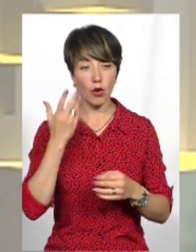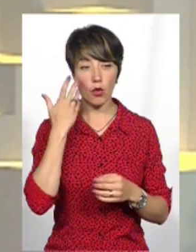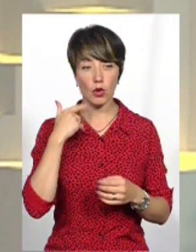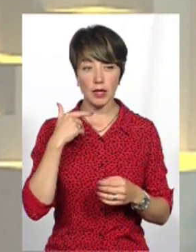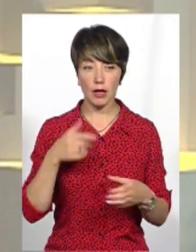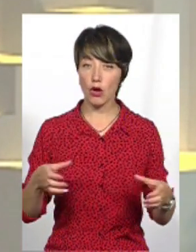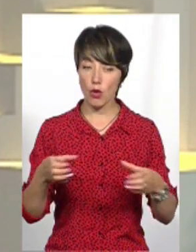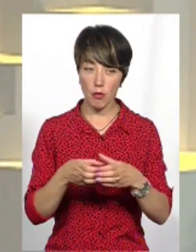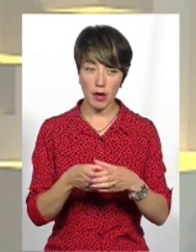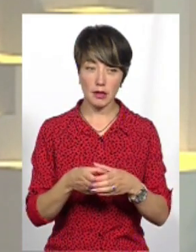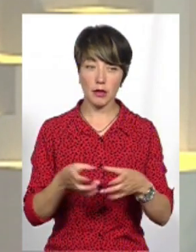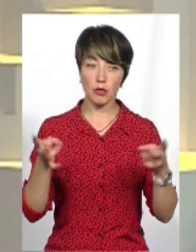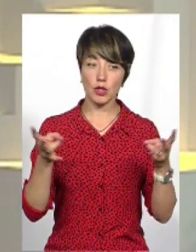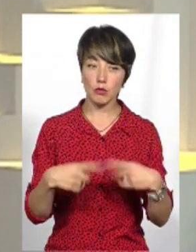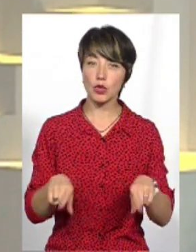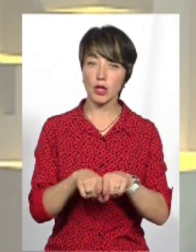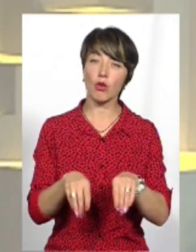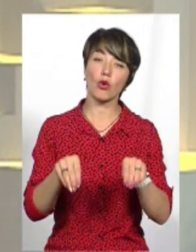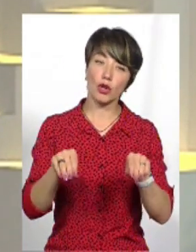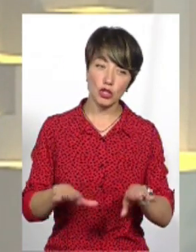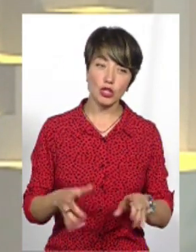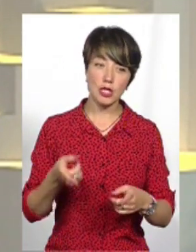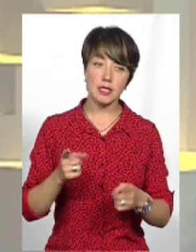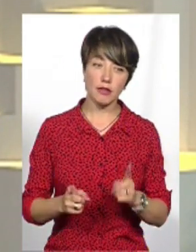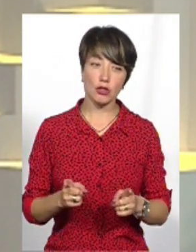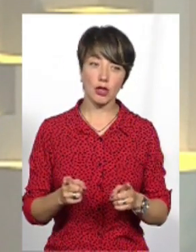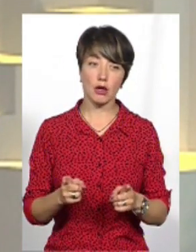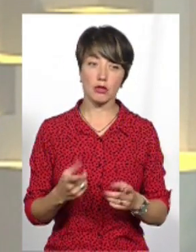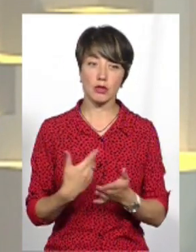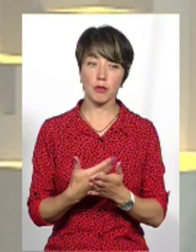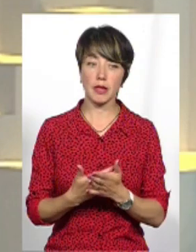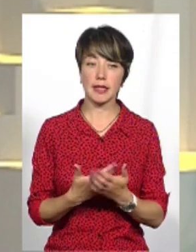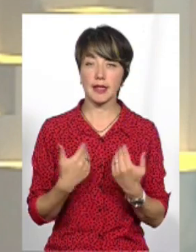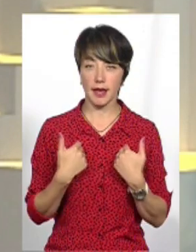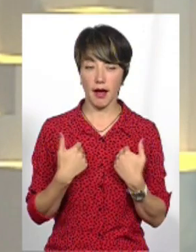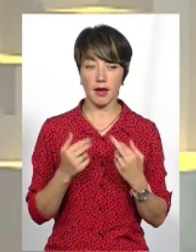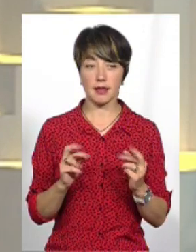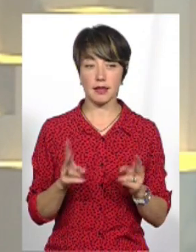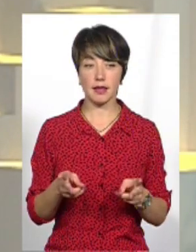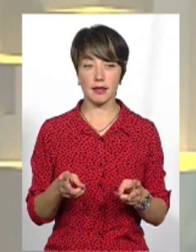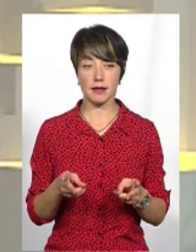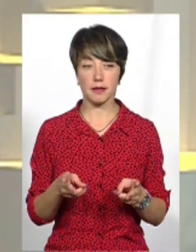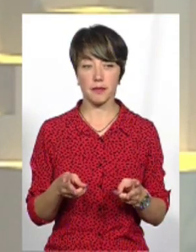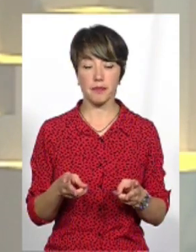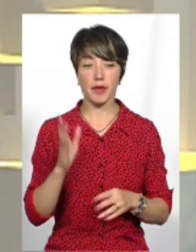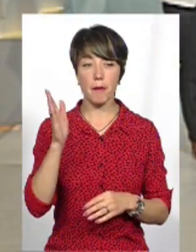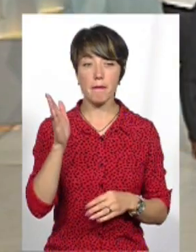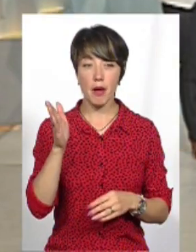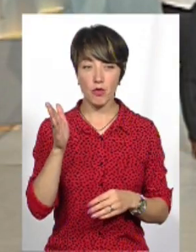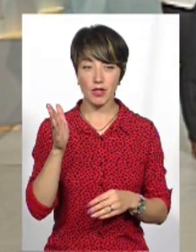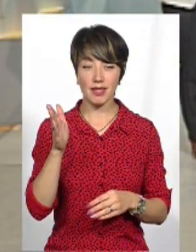коли громада потребує такого рішення, звичайно ж, наприклад, я як